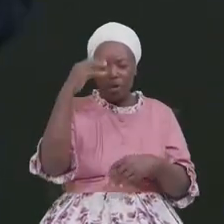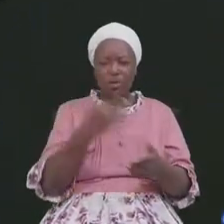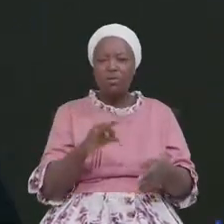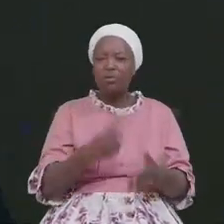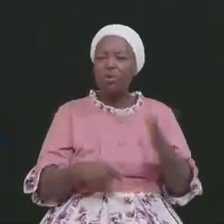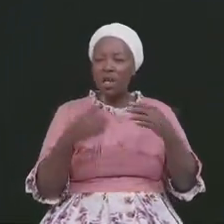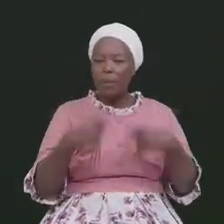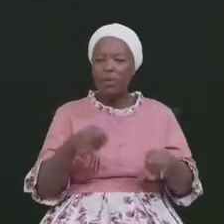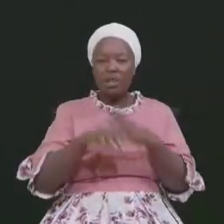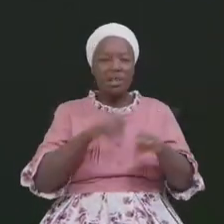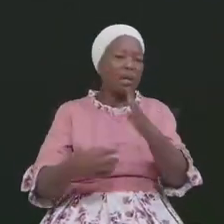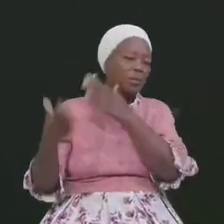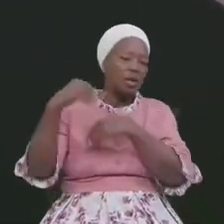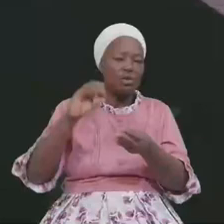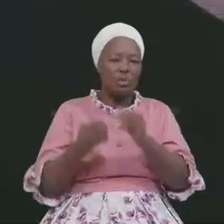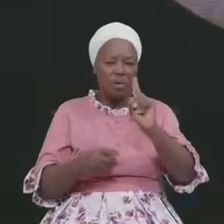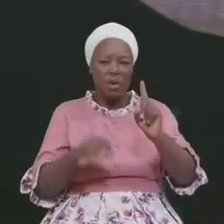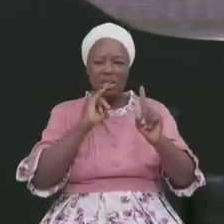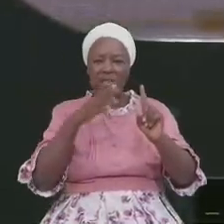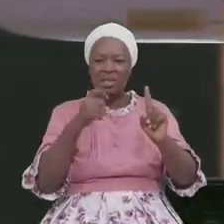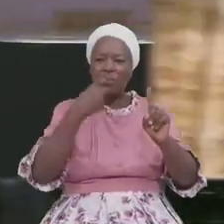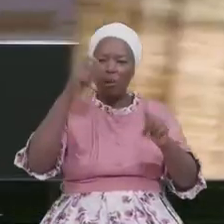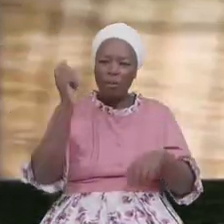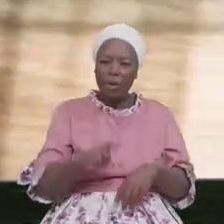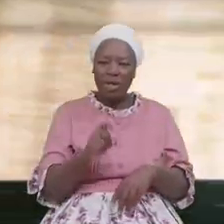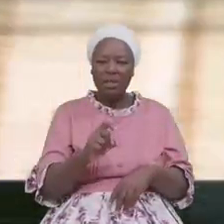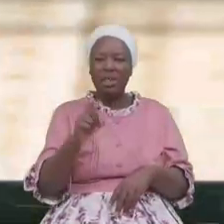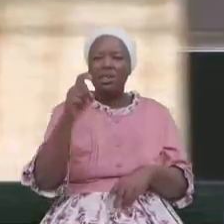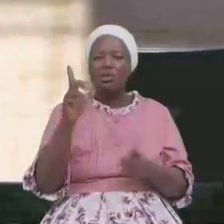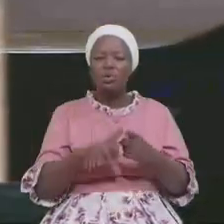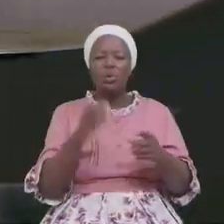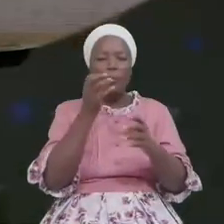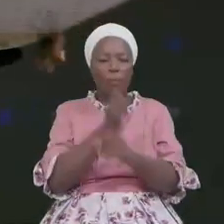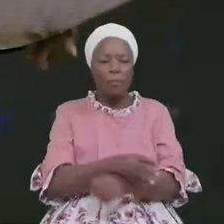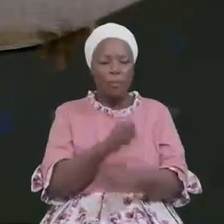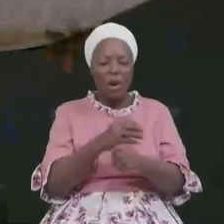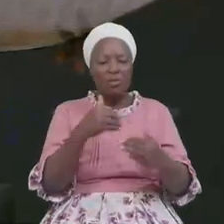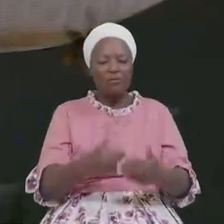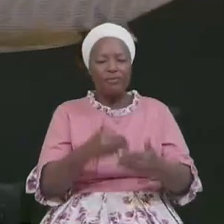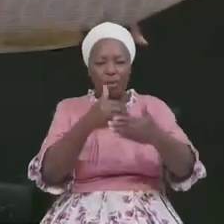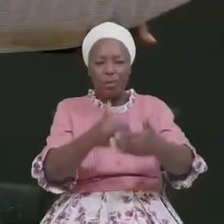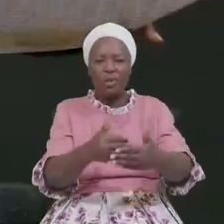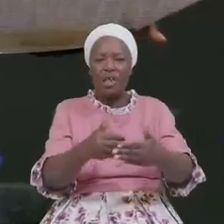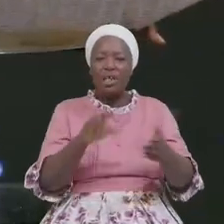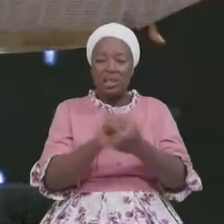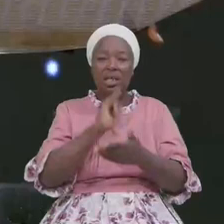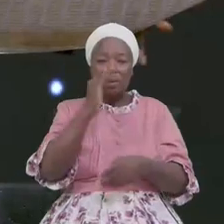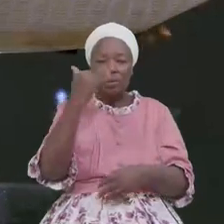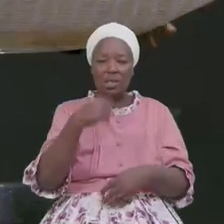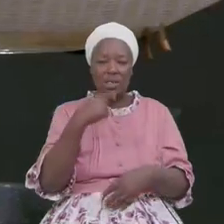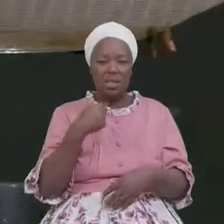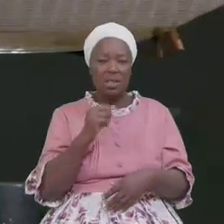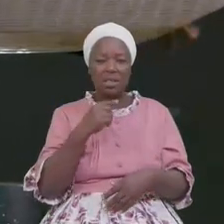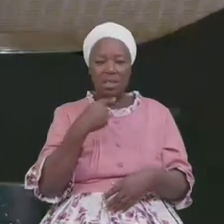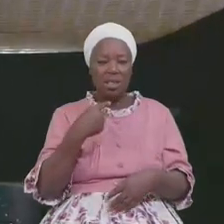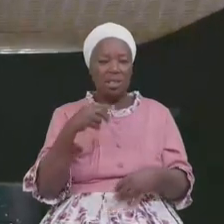passé. Premièrement donc, c'est le commandement d'aller de l'avant, de marcher, d'avancer. C'est pourquoi il dit dans le